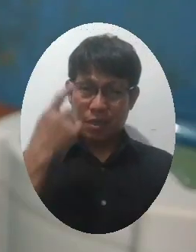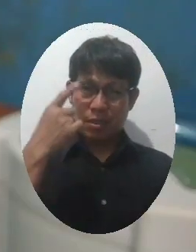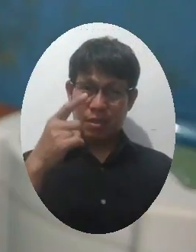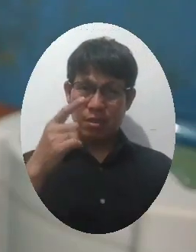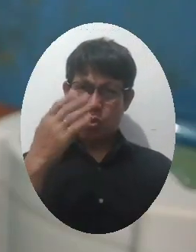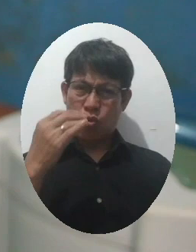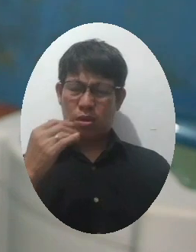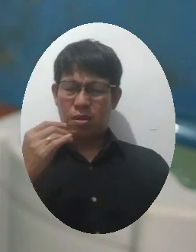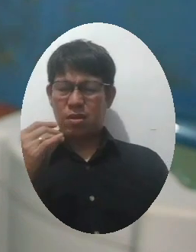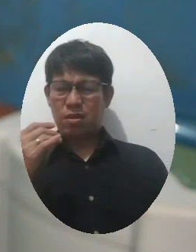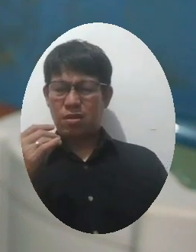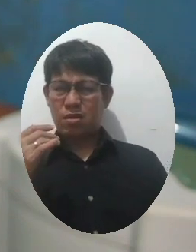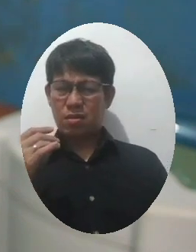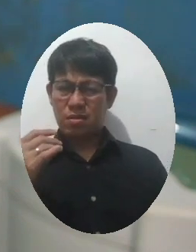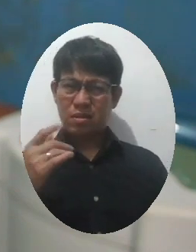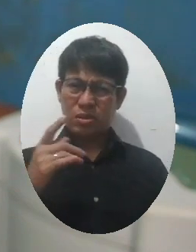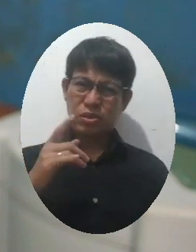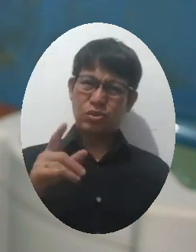Para po sa